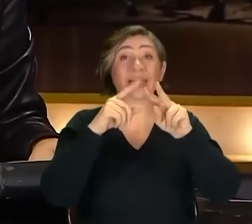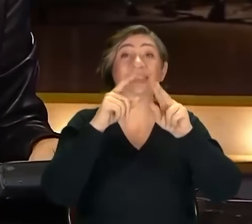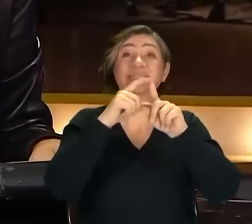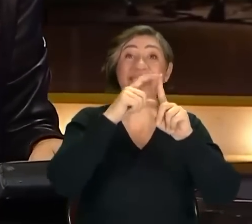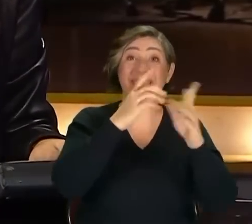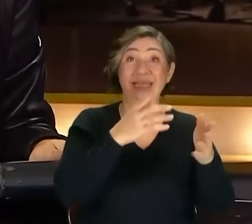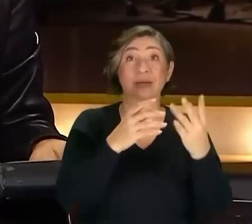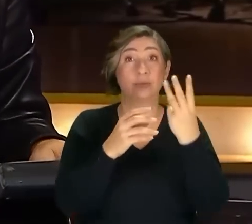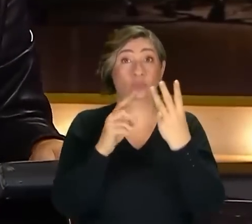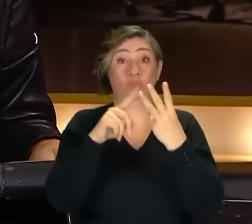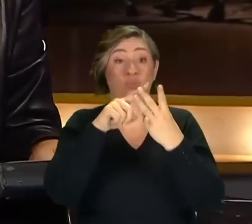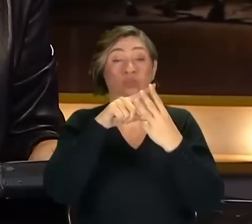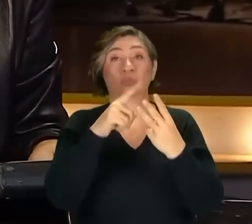var?